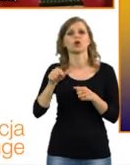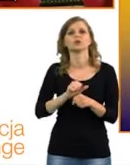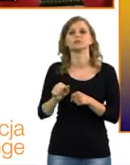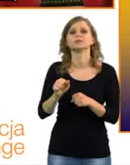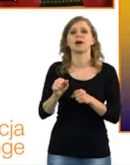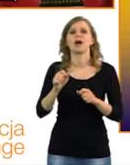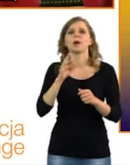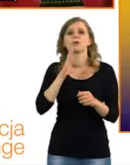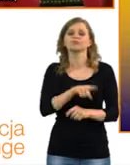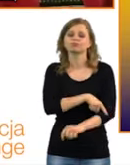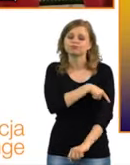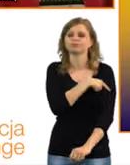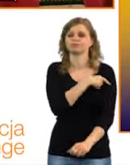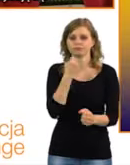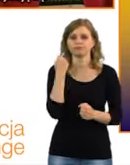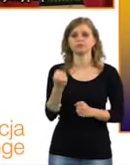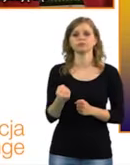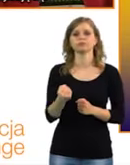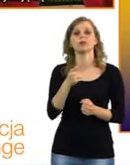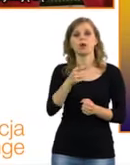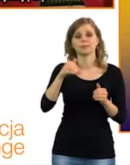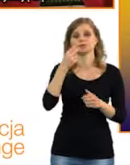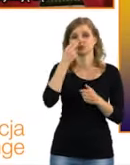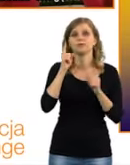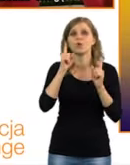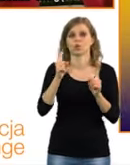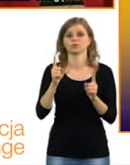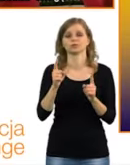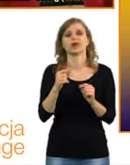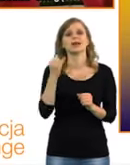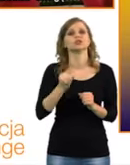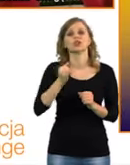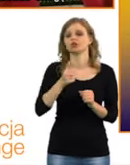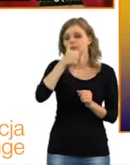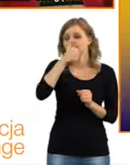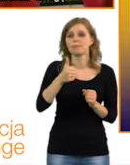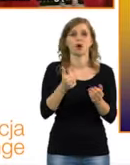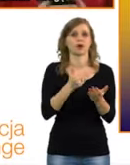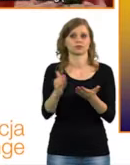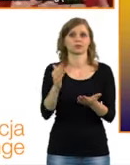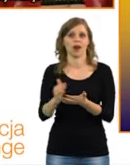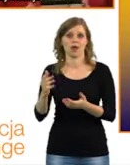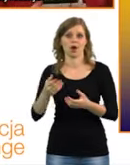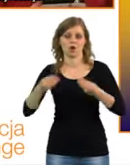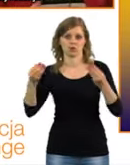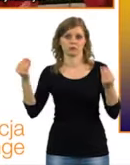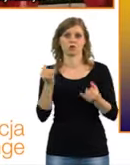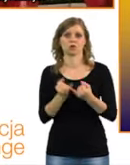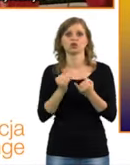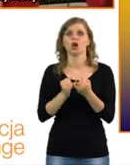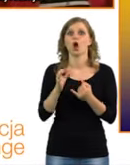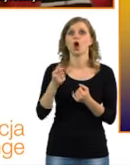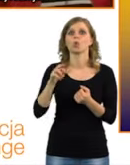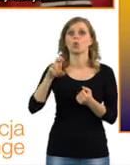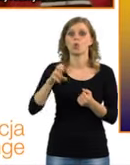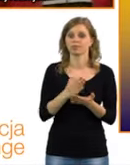odruchów, które są przetrwałe. I na to zwrócić uwagę, ponieważ dzieci się nie mogą dalej rozwijać, jeśli